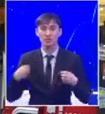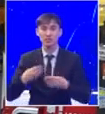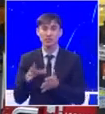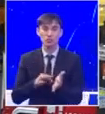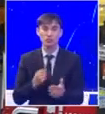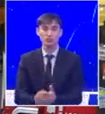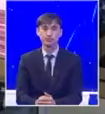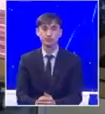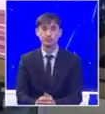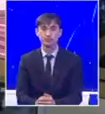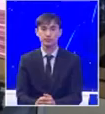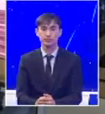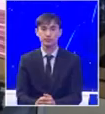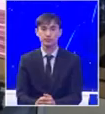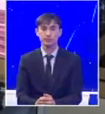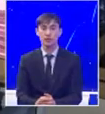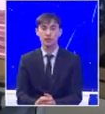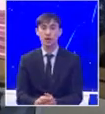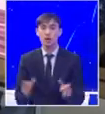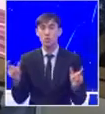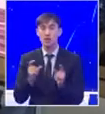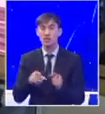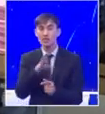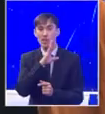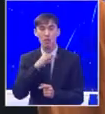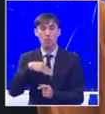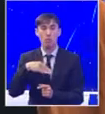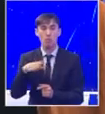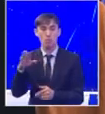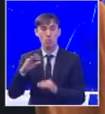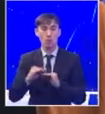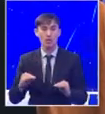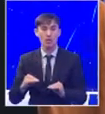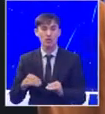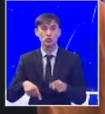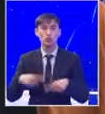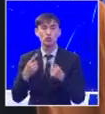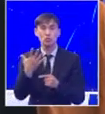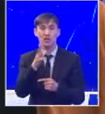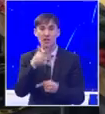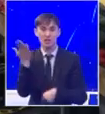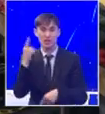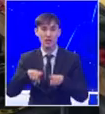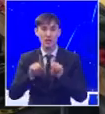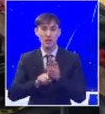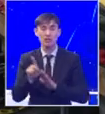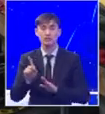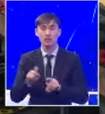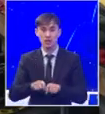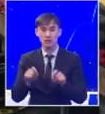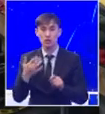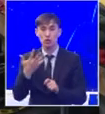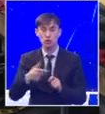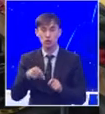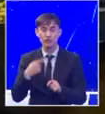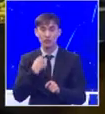сразу. Сеть магазинов «Анамин Бала» в стране создана 5 лет назад. Торговый дом, который открыт в Талдыкургане, это по счету